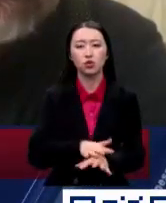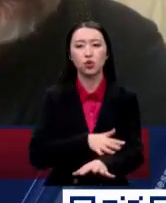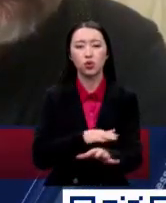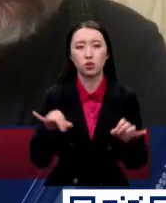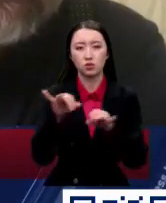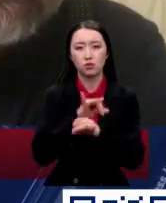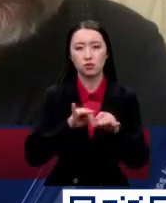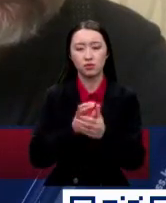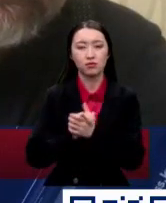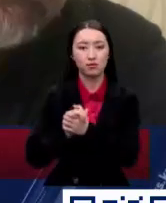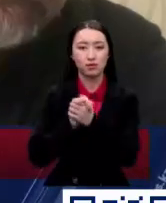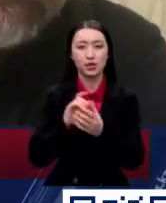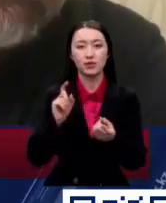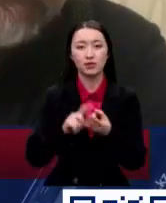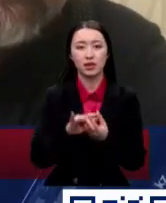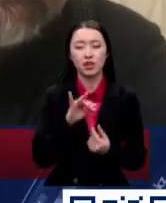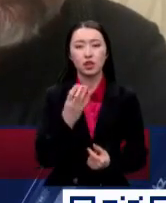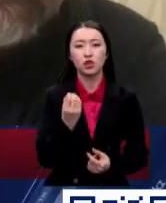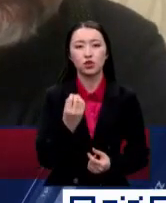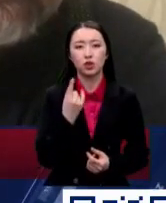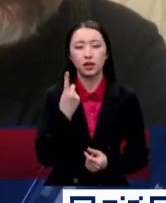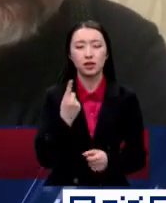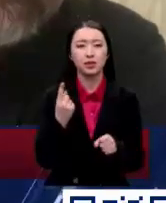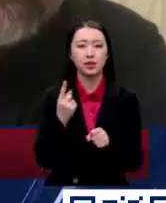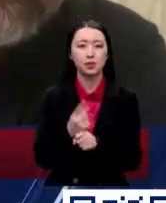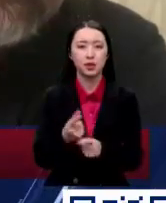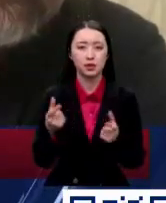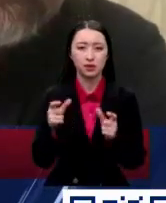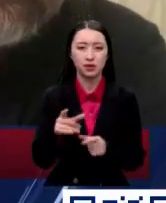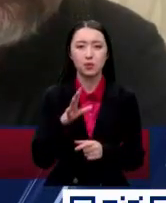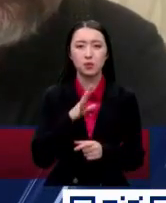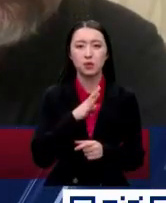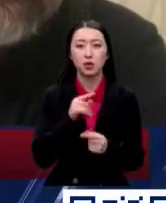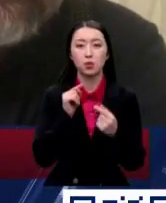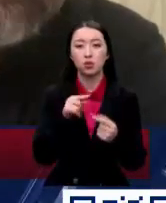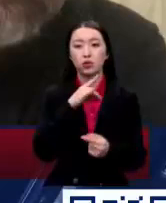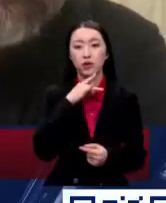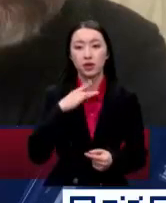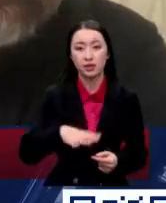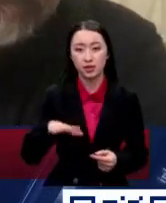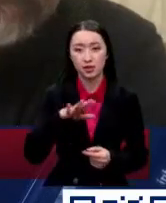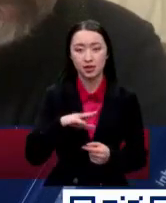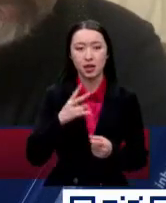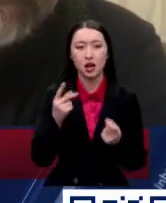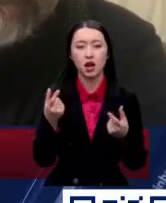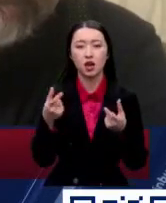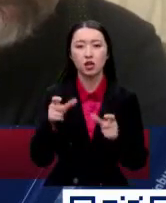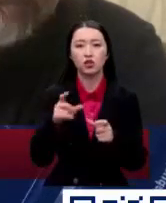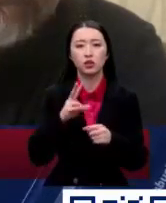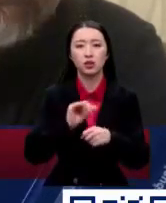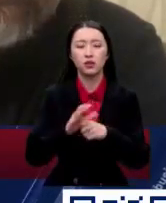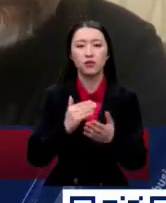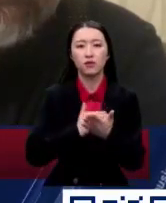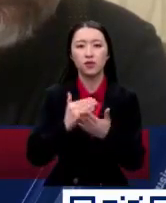переговоров в этой связи. Ну, и еще один из запретов, который был введен против России, это ограничение на ввоз высокотехнологичной